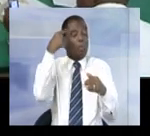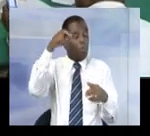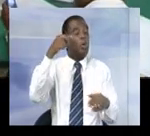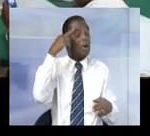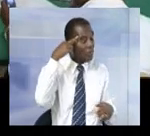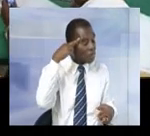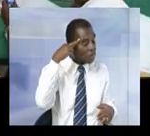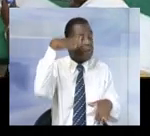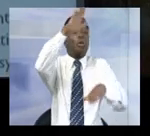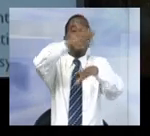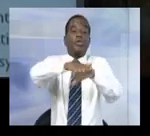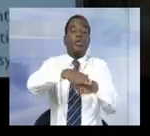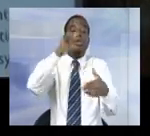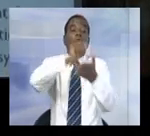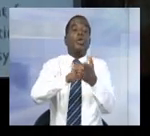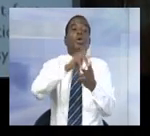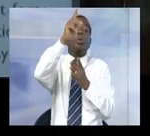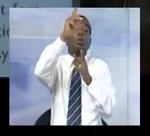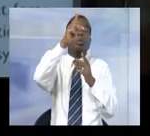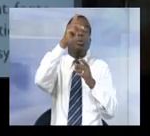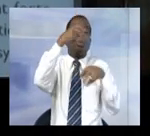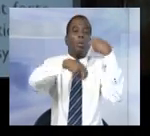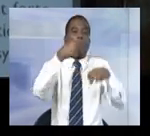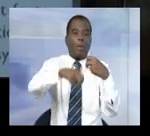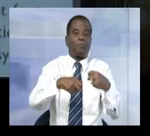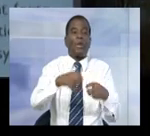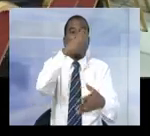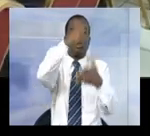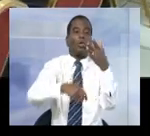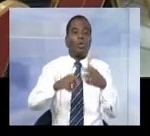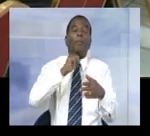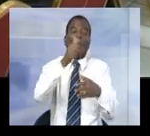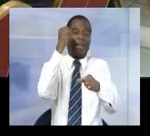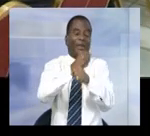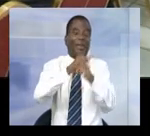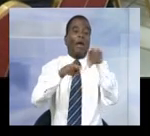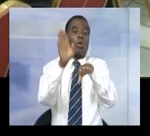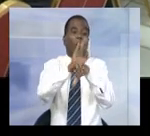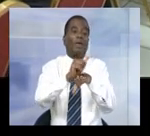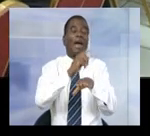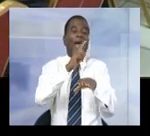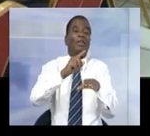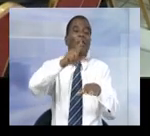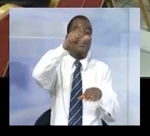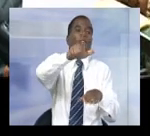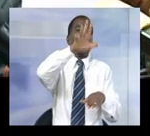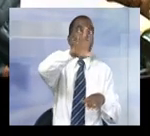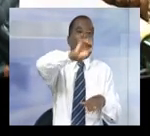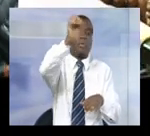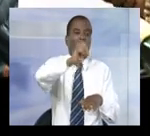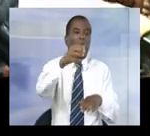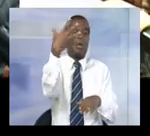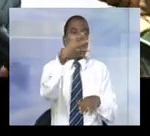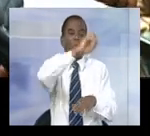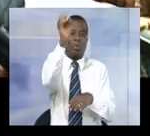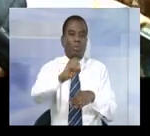2014 révèle que le taux de chômage en Côte d'Ivoire est de 26,5% et les diplômés de l'enseignement supérieur sont les plus touchés.